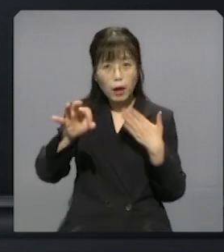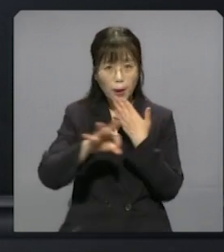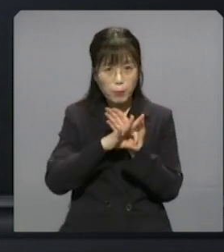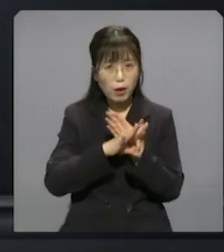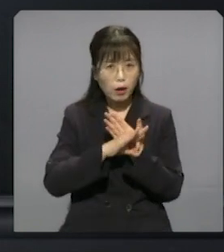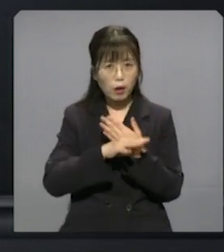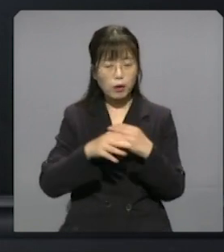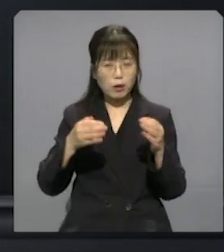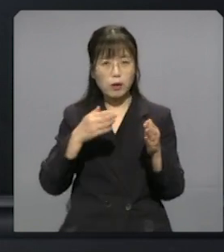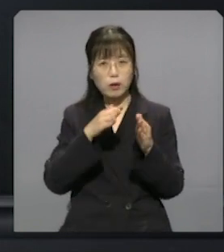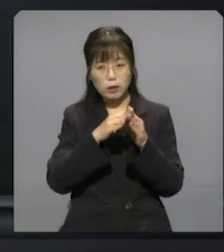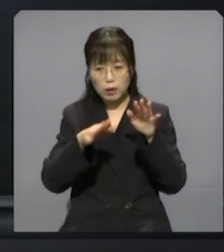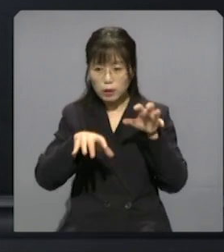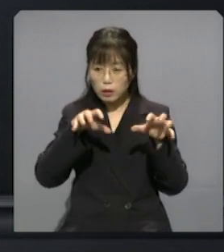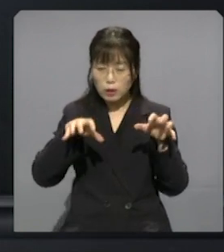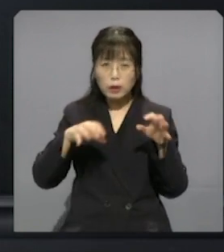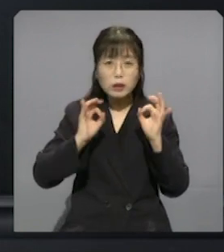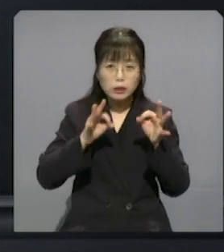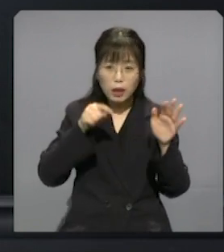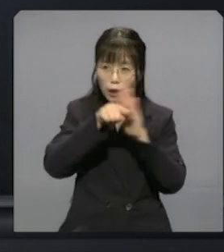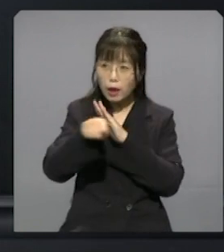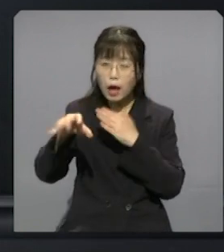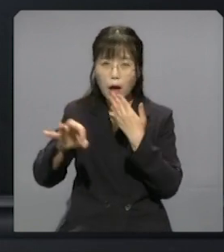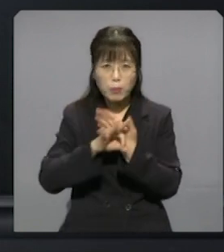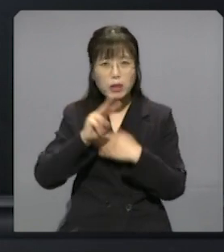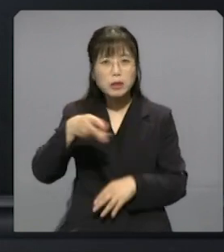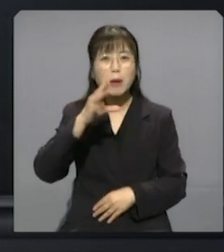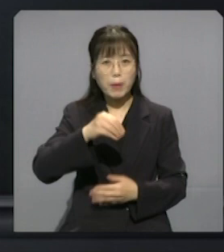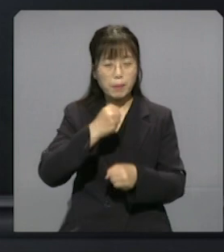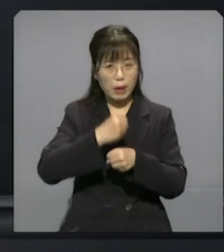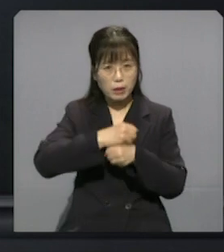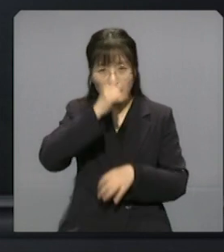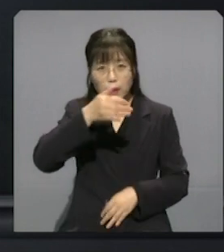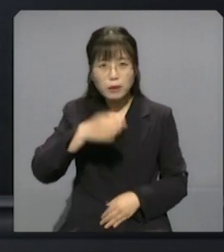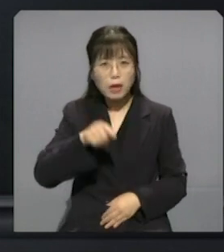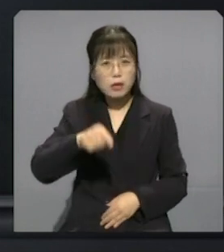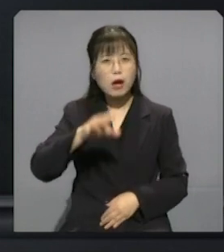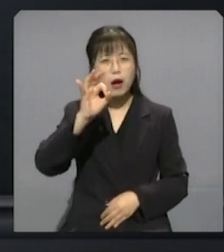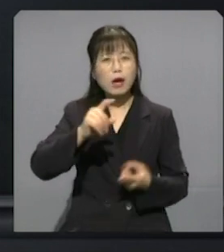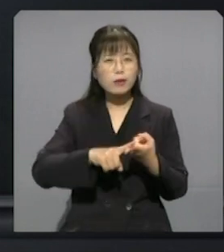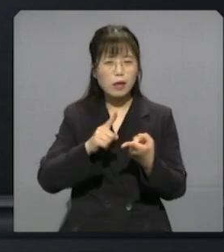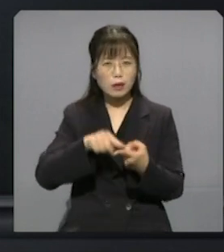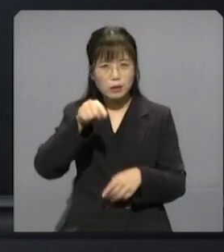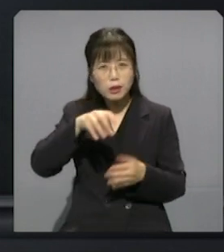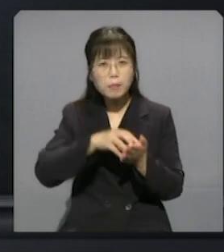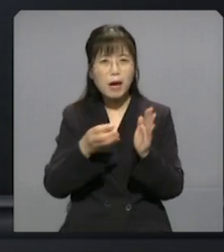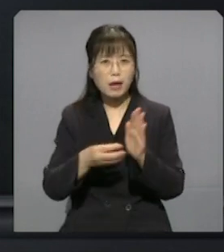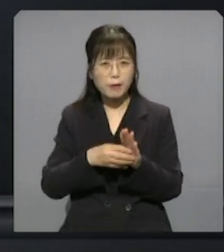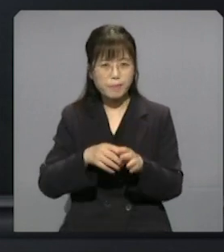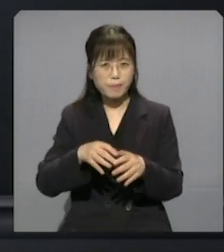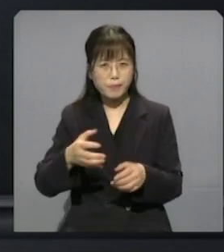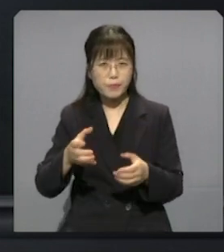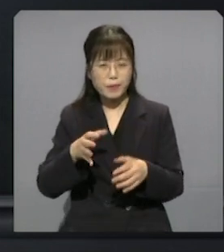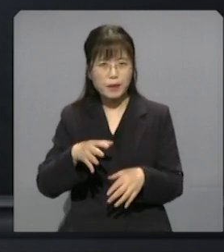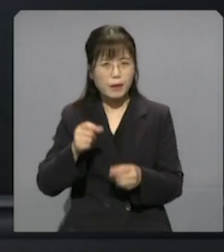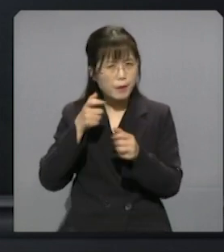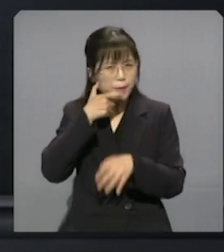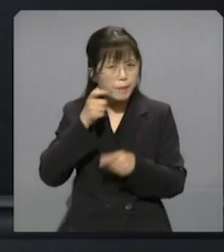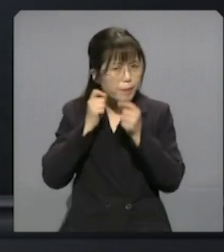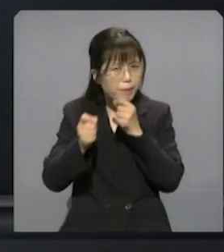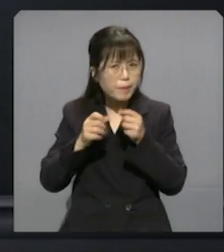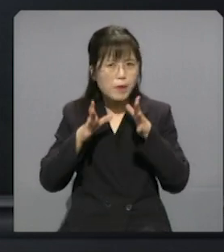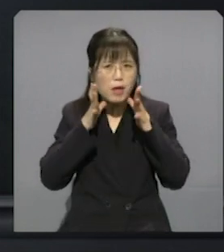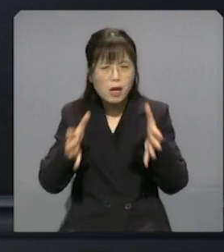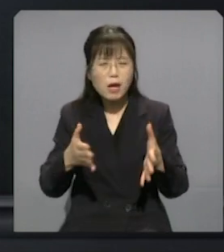은행을 기웃거리기만 해도 약 200만원에 정보 가격이 형성되는 건데 이런 가격은 그만큼 피싱에 낫길 확률이 높다고